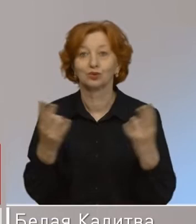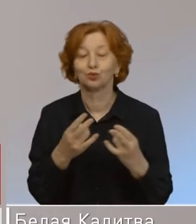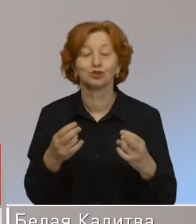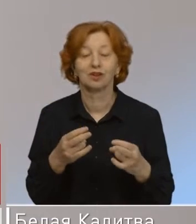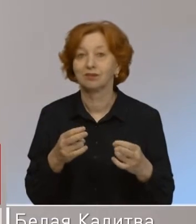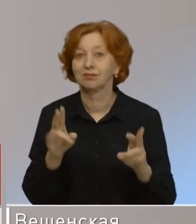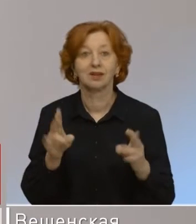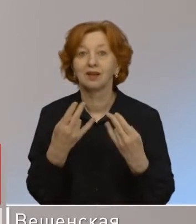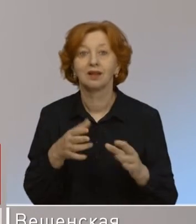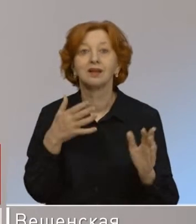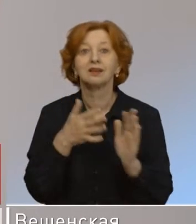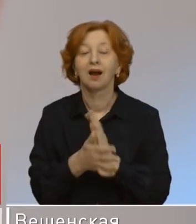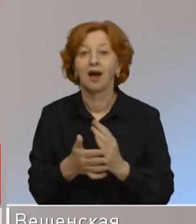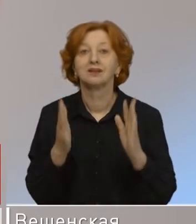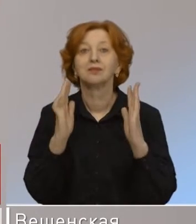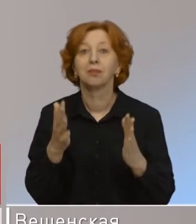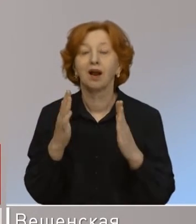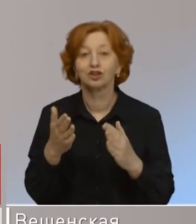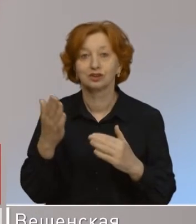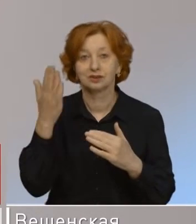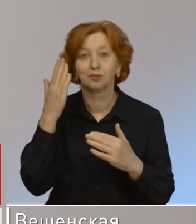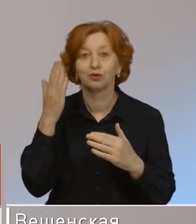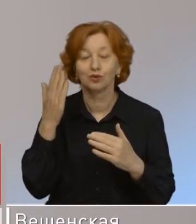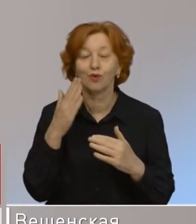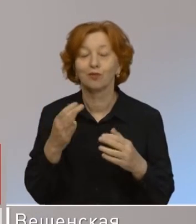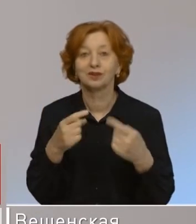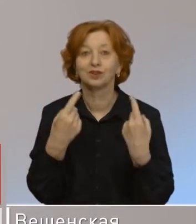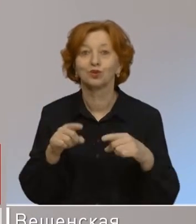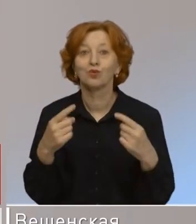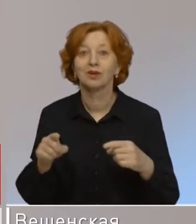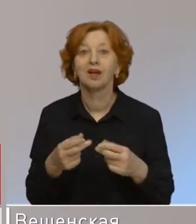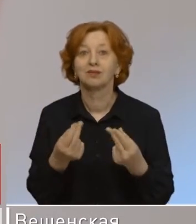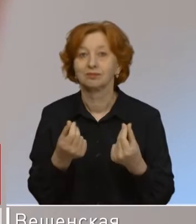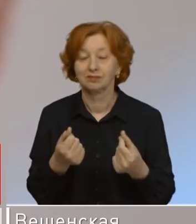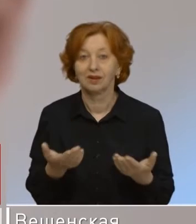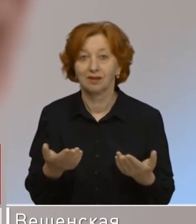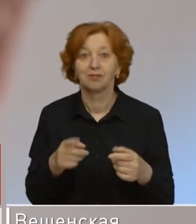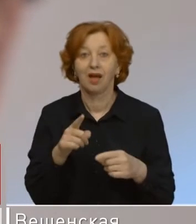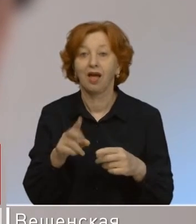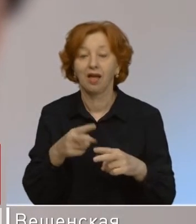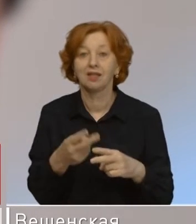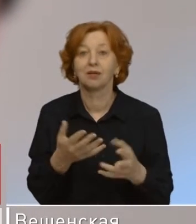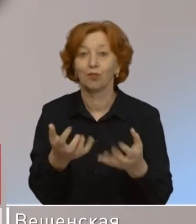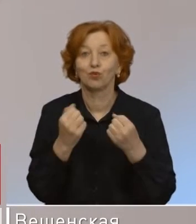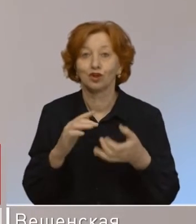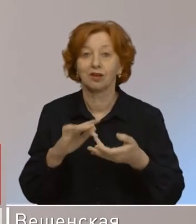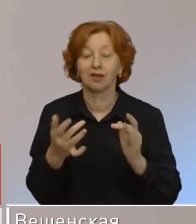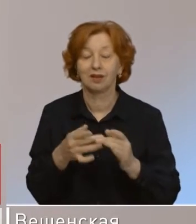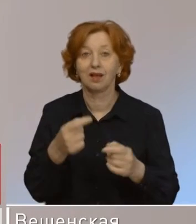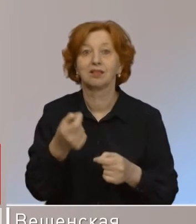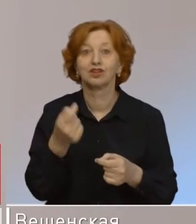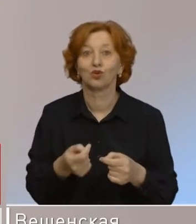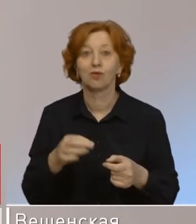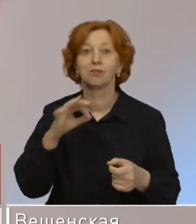необходимости тратить какие-либо интеллектуальные или даже физические ресурсы организма. Это как